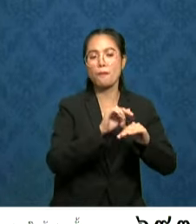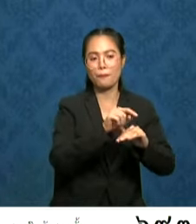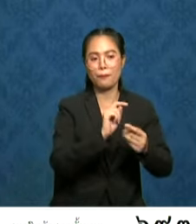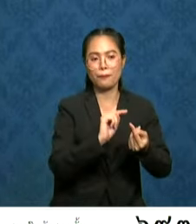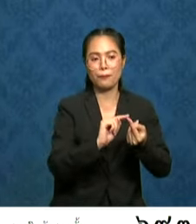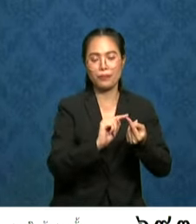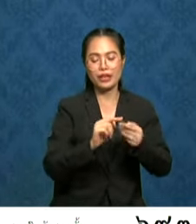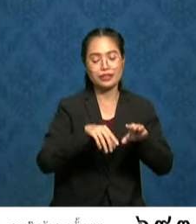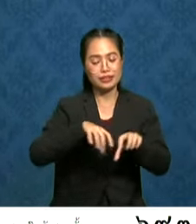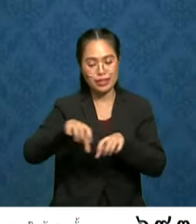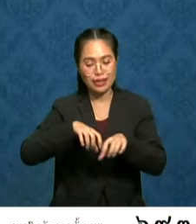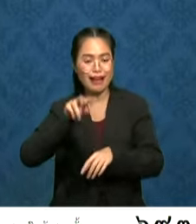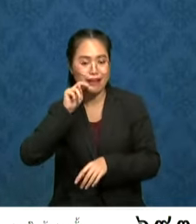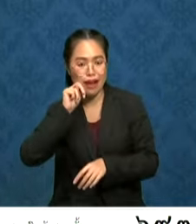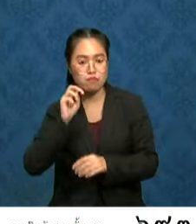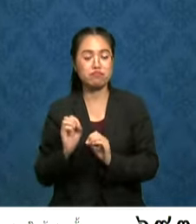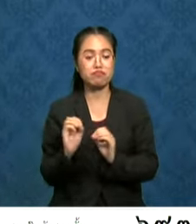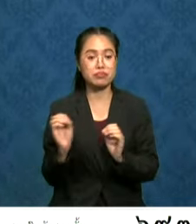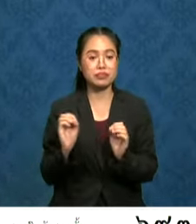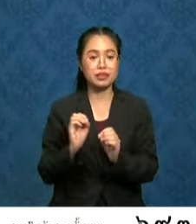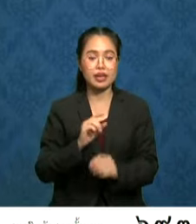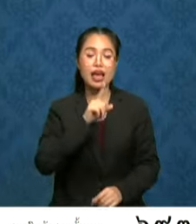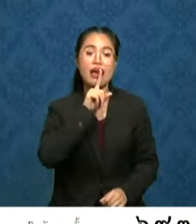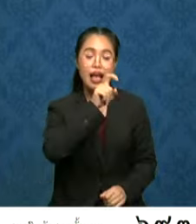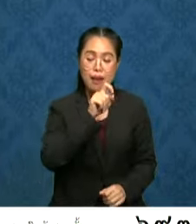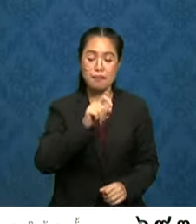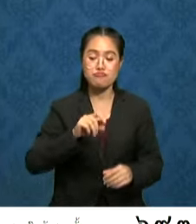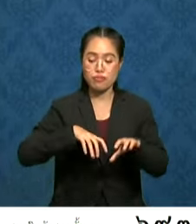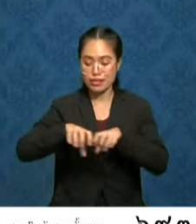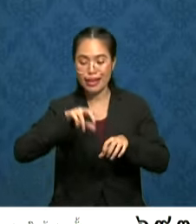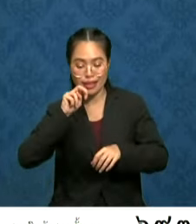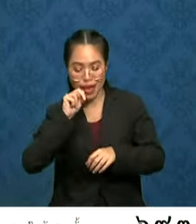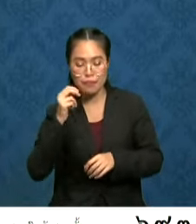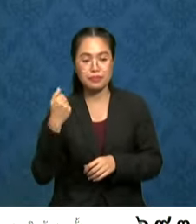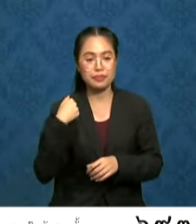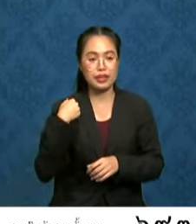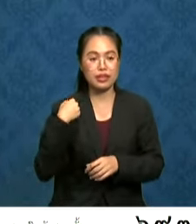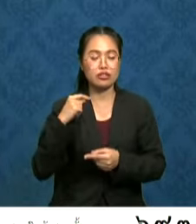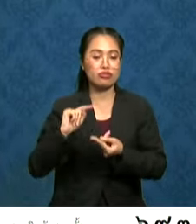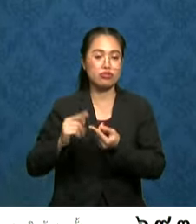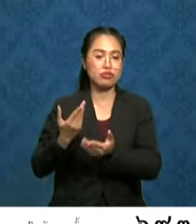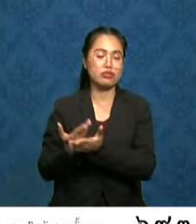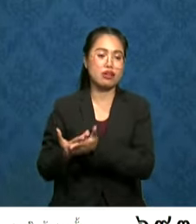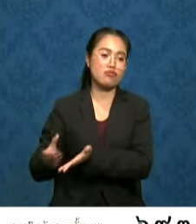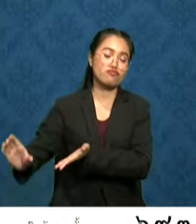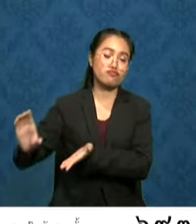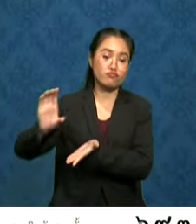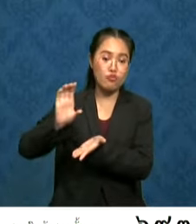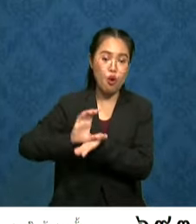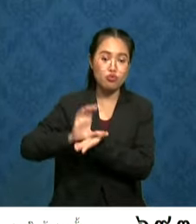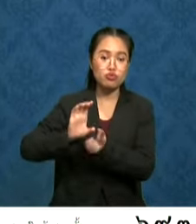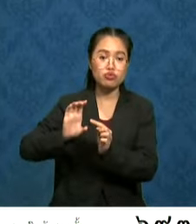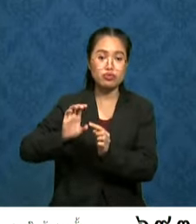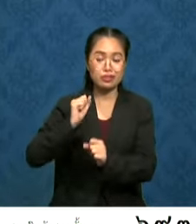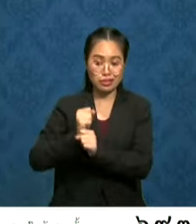บริหารจัดการน้ำยังไม่มานะคะก็ถามเลยแล้วกันว่าแล้วจะมามนะคะขยายกองทุนวายุภักษ์ไม่มีในแถลงนโยบายแต่รัฐบาล